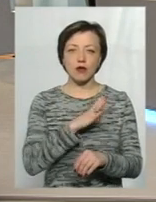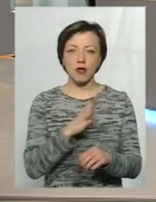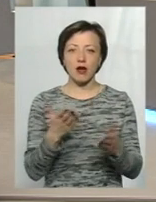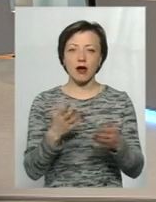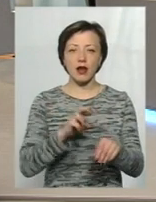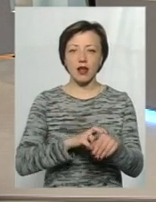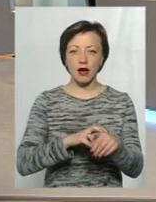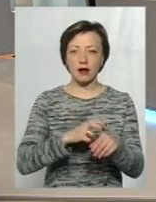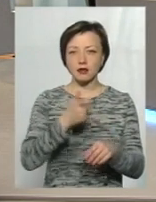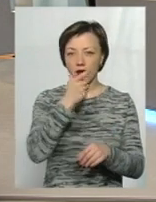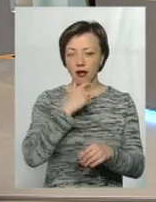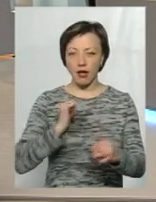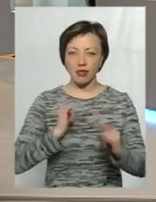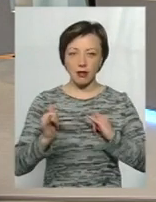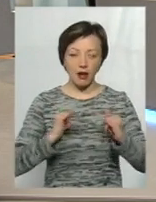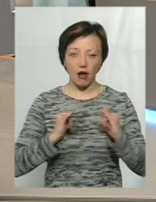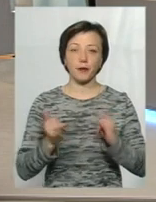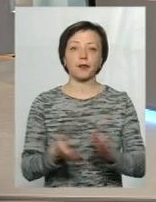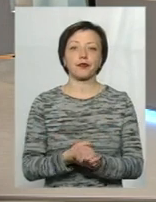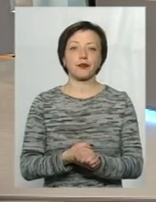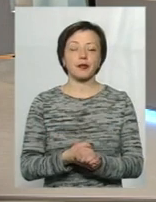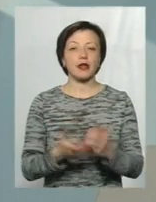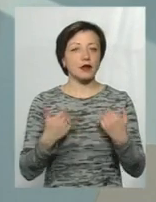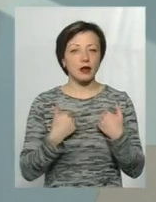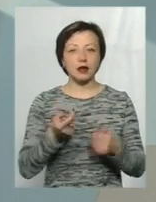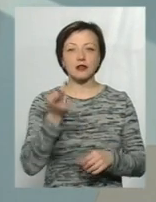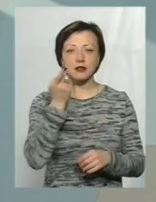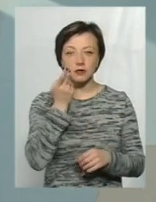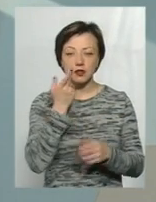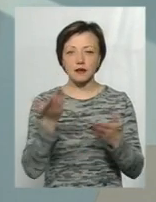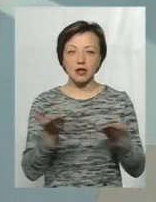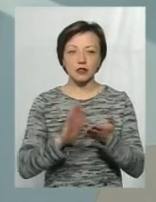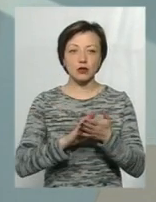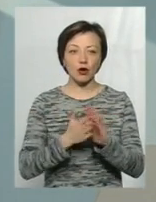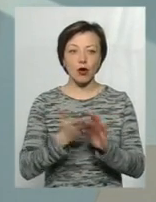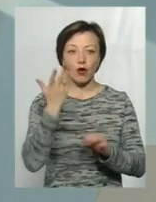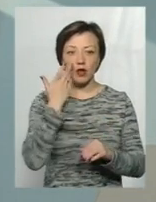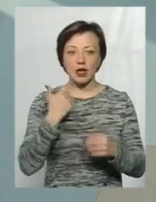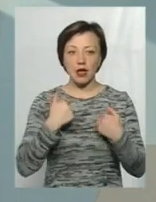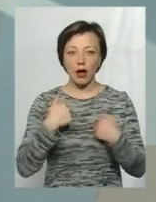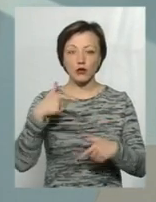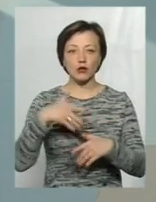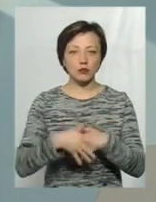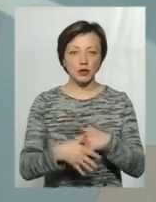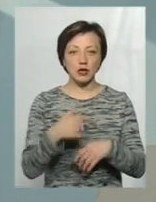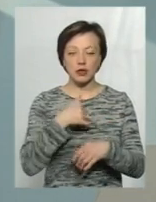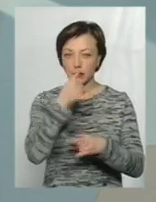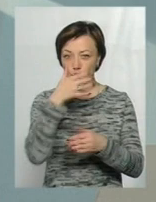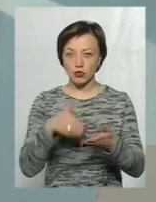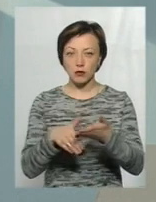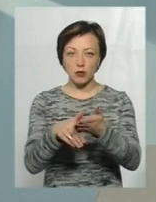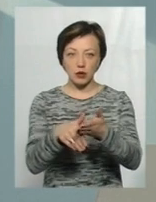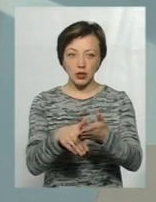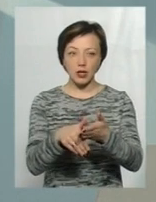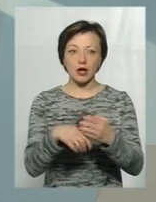і лікарська етика, тому що я завжди в якихось ситуаціях, коли я розумію, що я не можу допомогти пацієнтам,